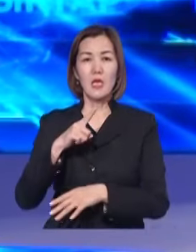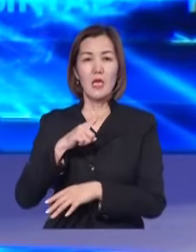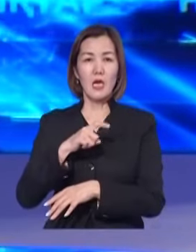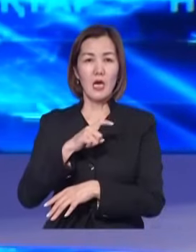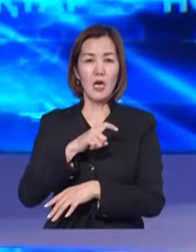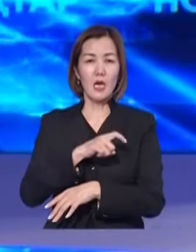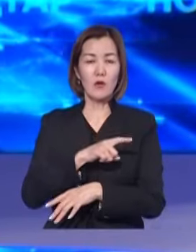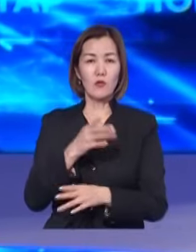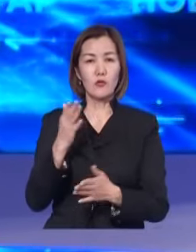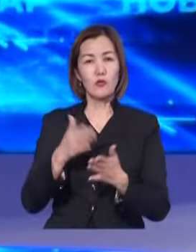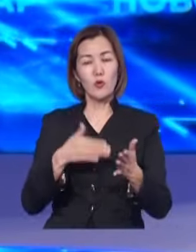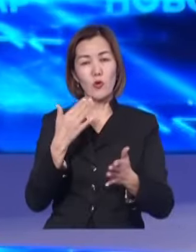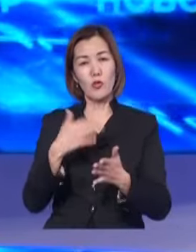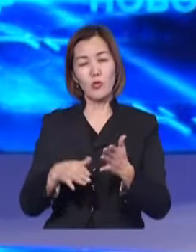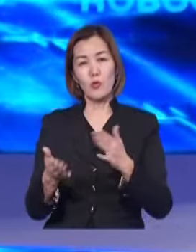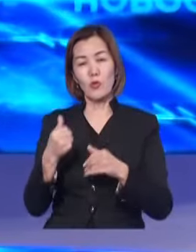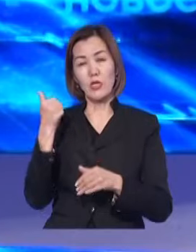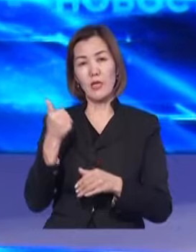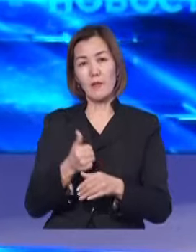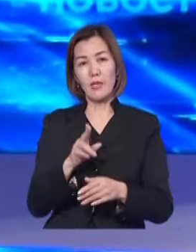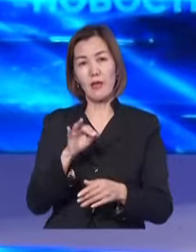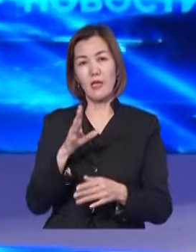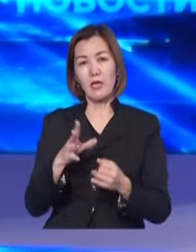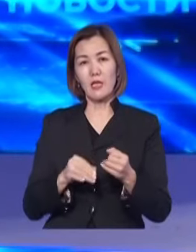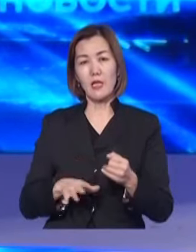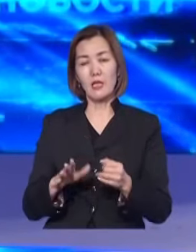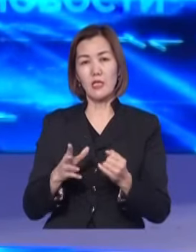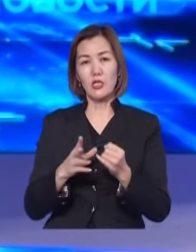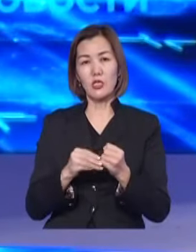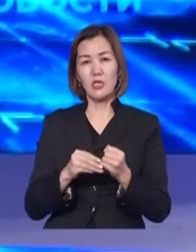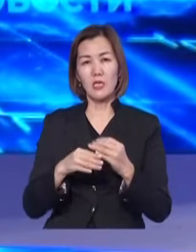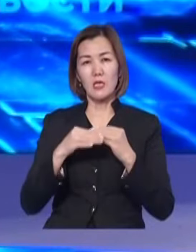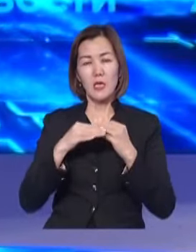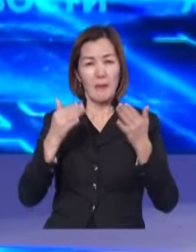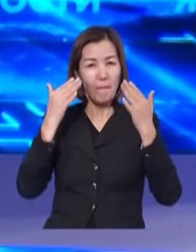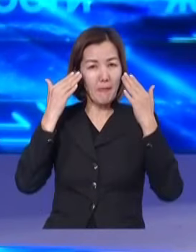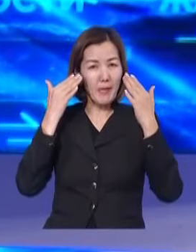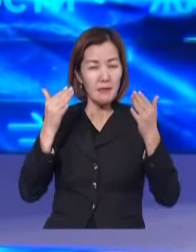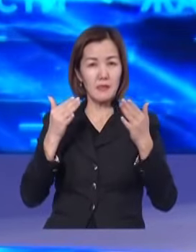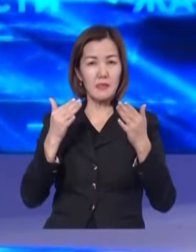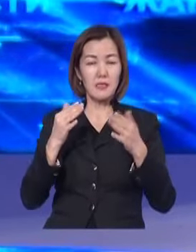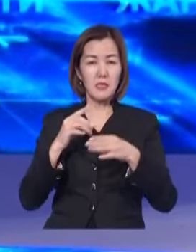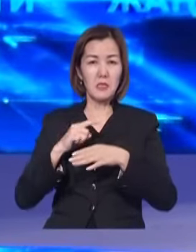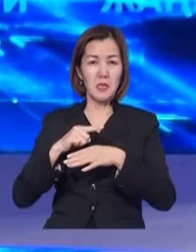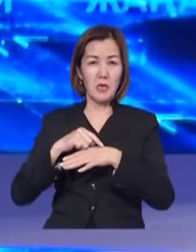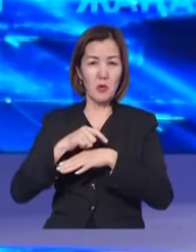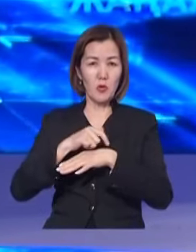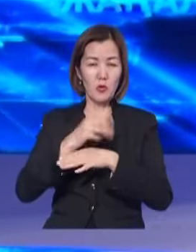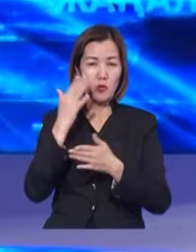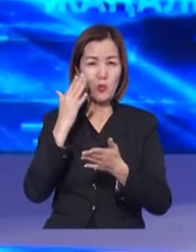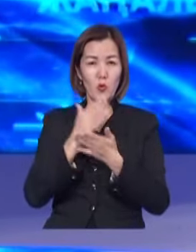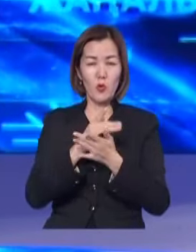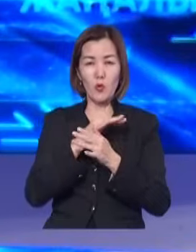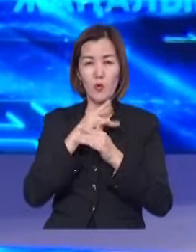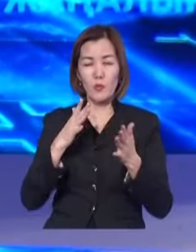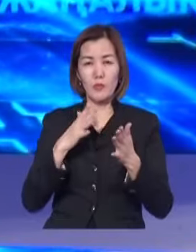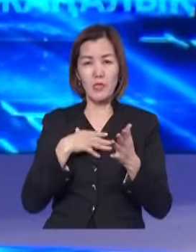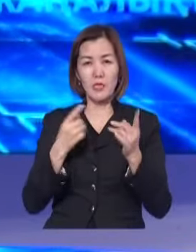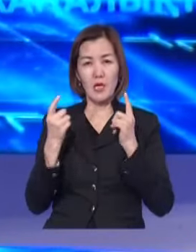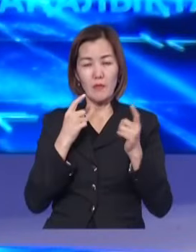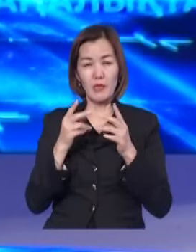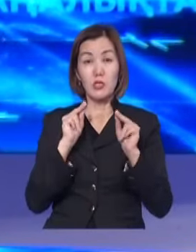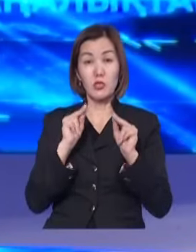Қарақұрт жойылды. Өткен аптада Кеген ауданында жайылымды белгісіз құрт бүлдіріп жатыр деген ақпарат таралды.